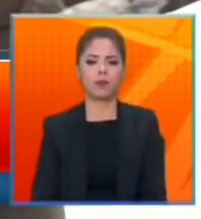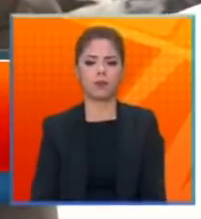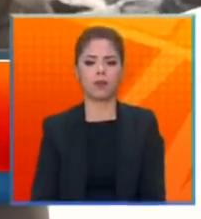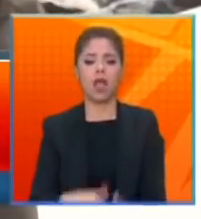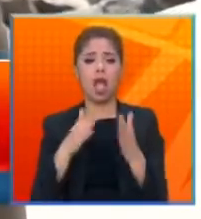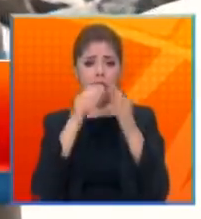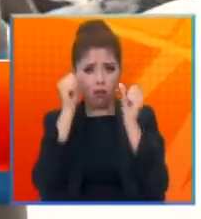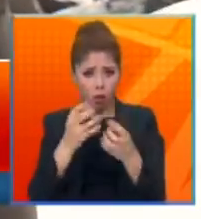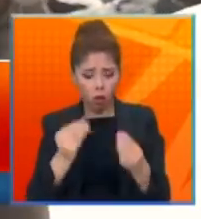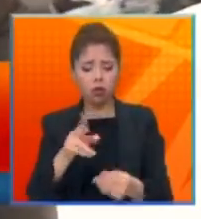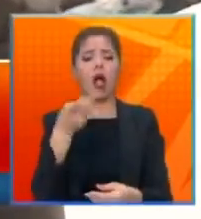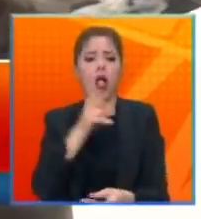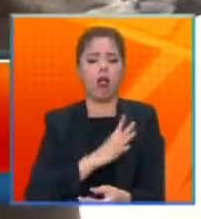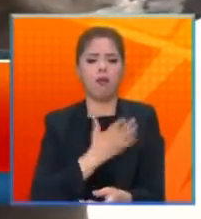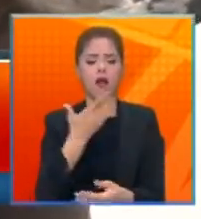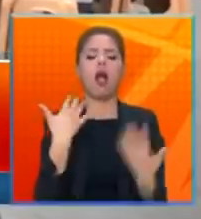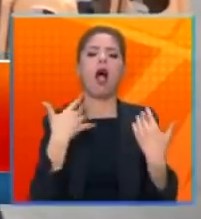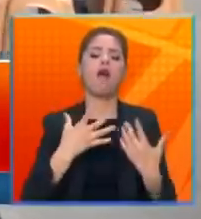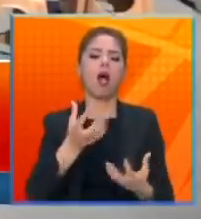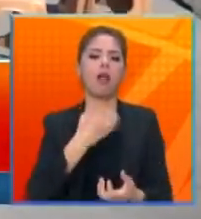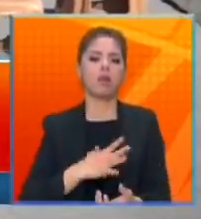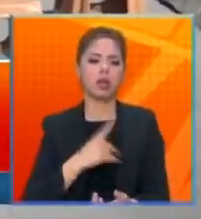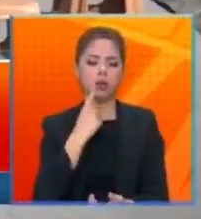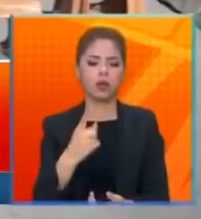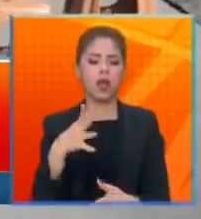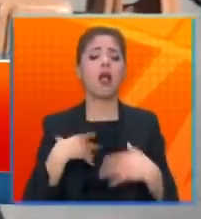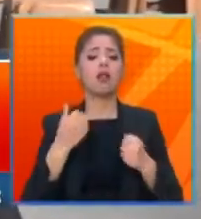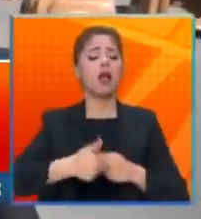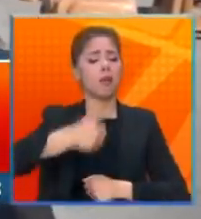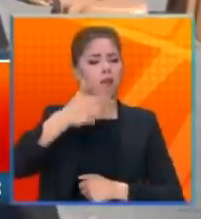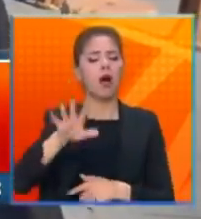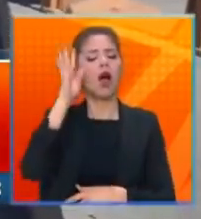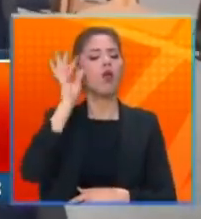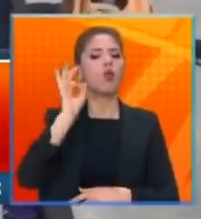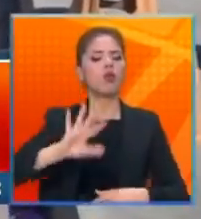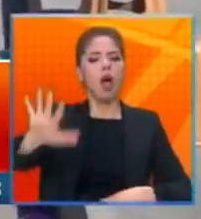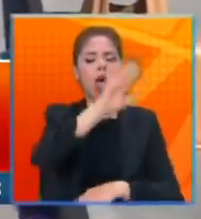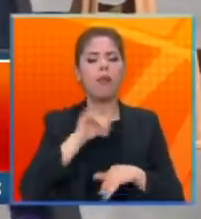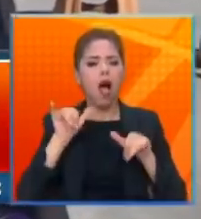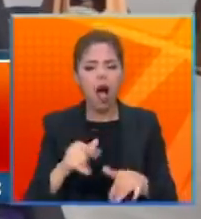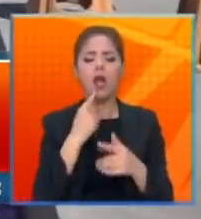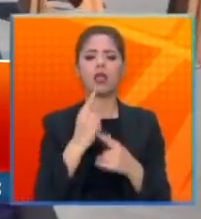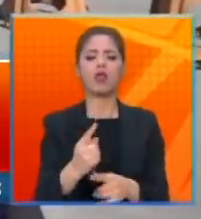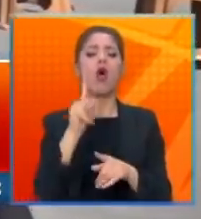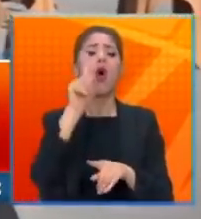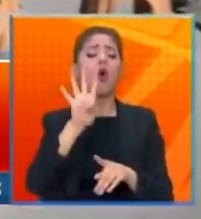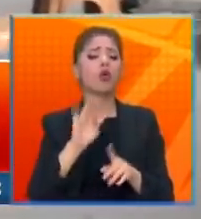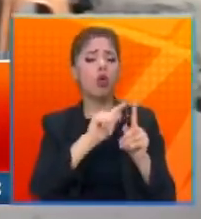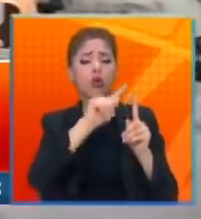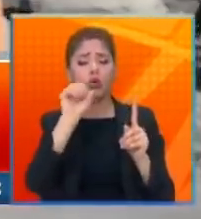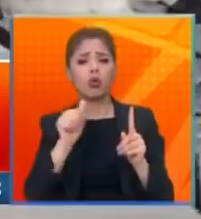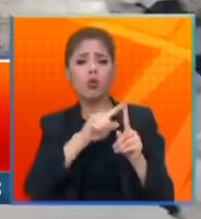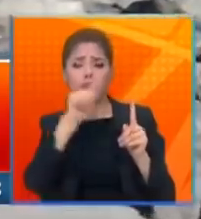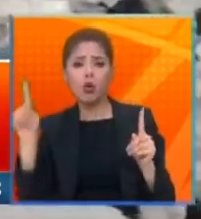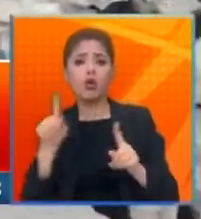Evde kalırsak öleceğiz zaten. O yüzden çıktık hava almaya. Sağlık Bakanlığı ve uzmanlar hep aynı şeyi söylüyorlar. Şu 14 gün boyunca